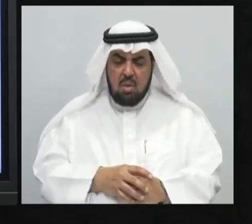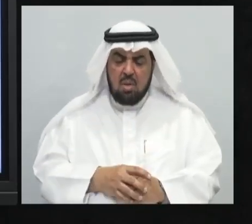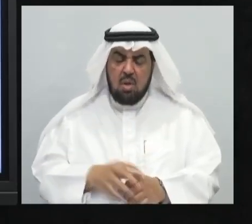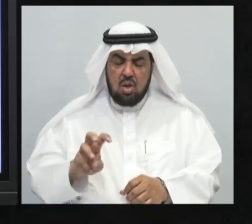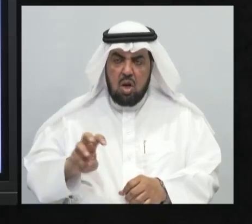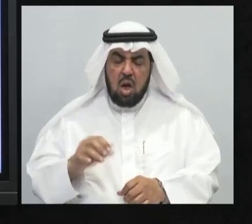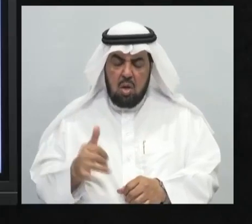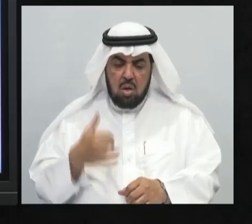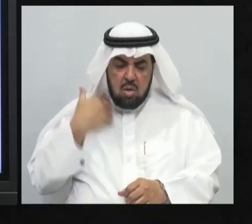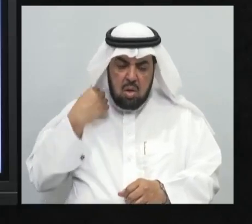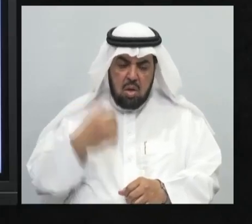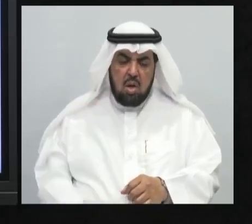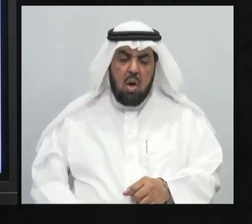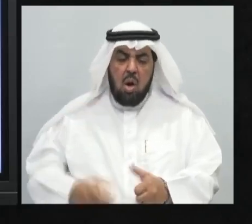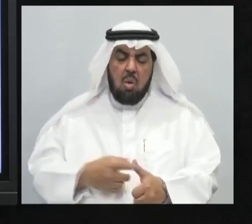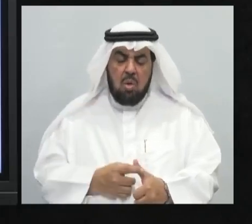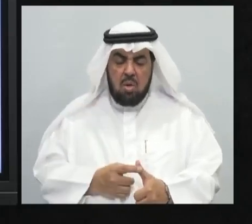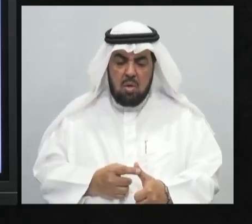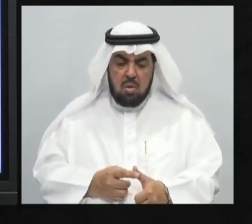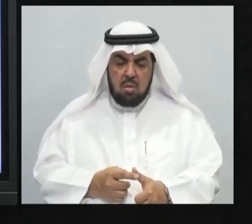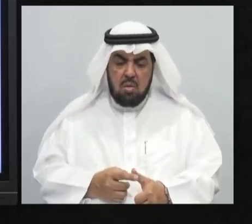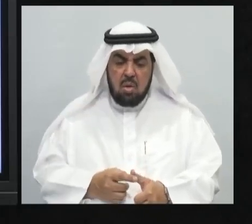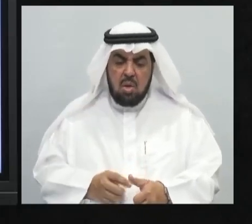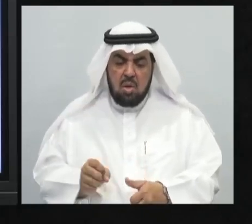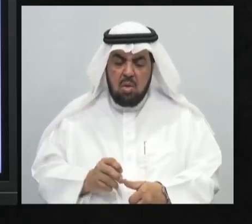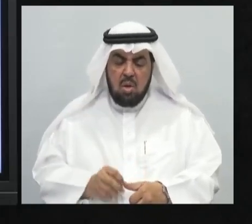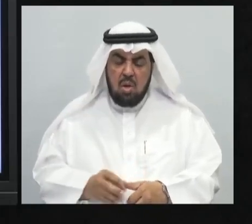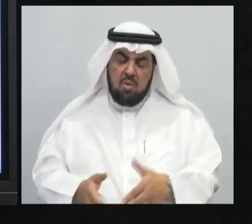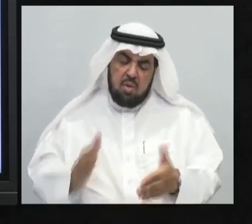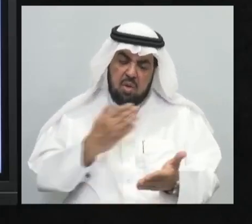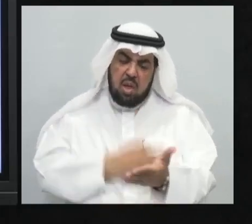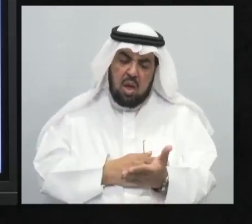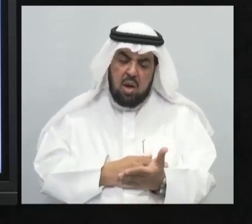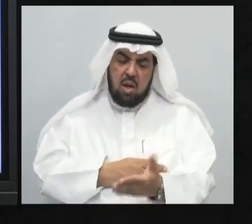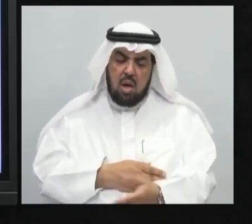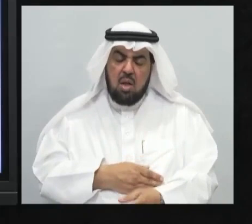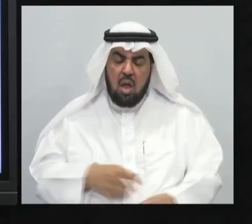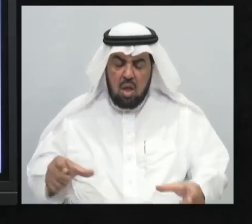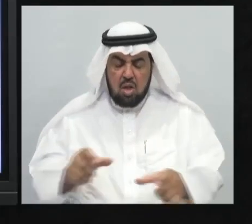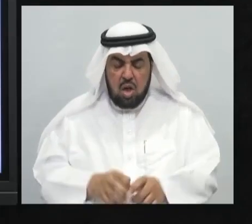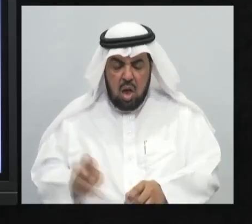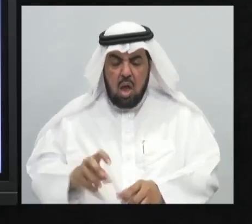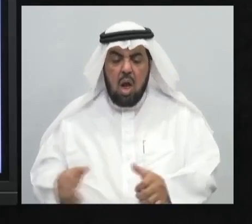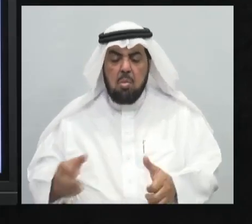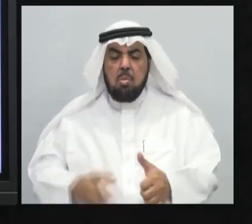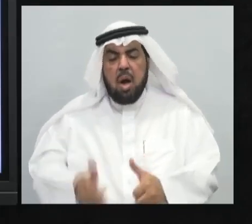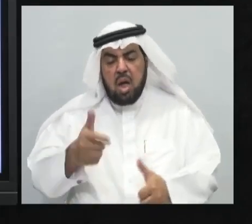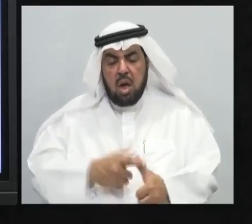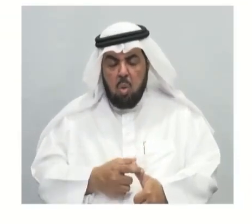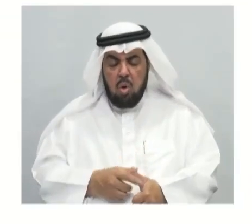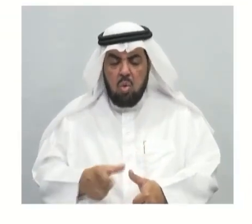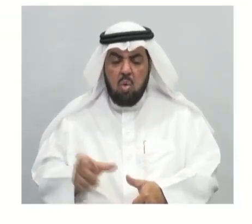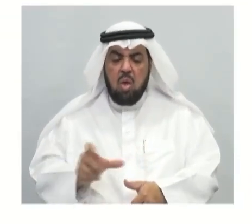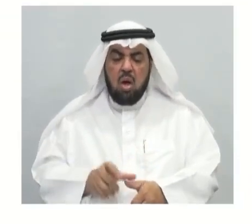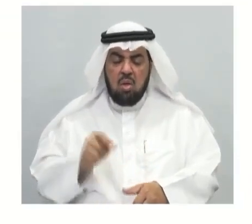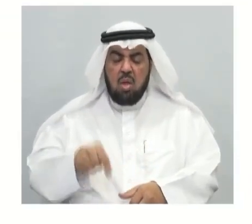للشركات وانك حصلت على الترتيب الاول ولكن تورد فقط في التقرير حصلت شركه على المركز الاول في عام كذا وتضعه